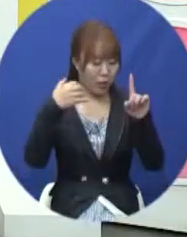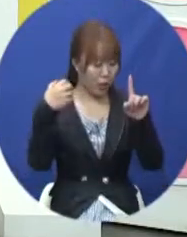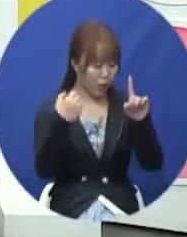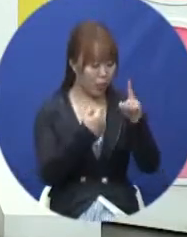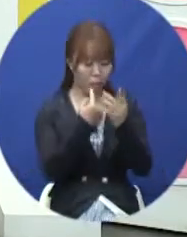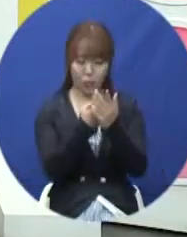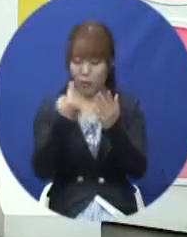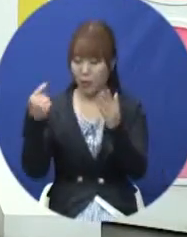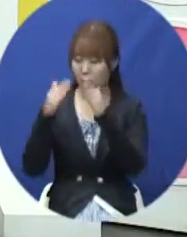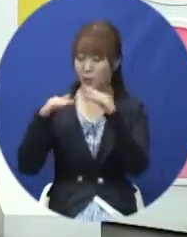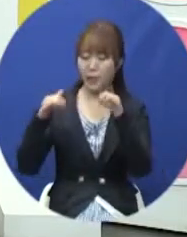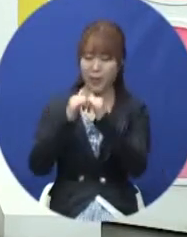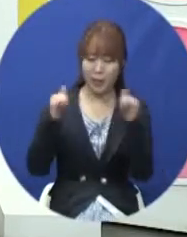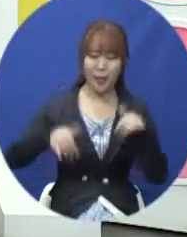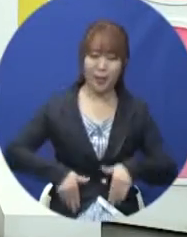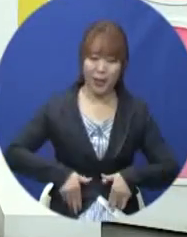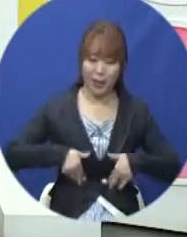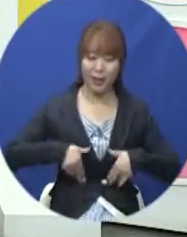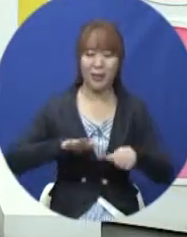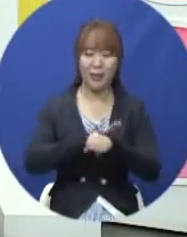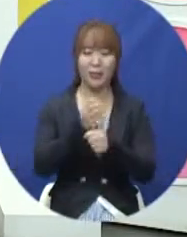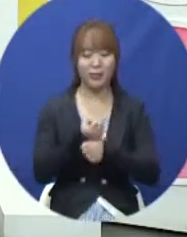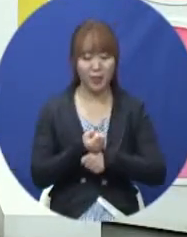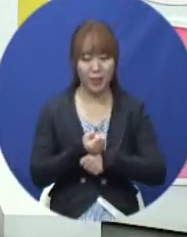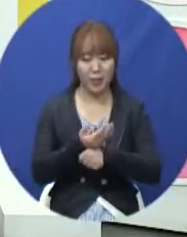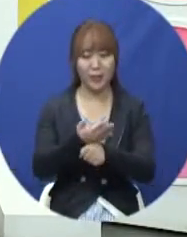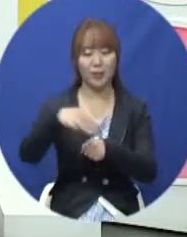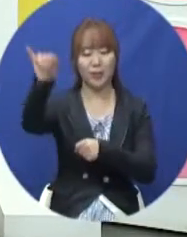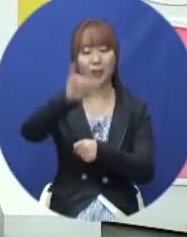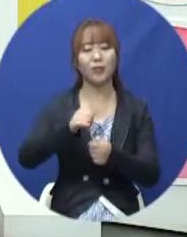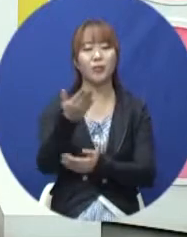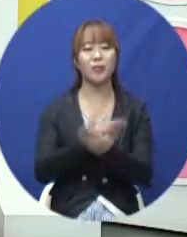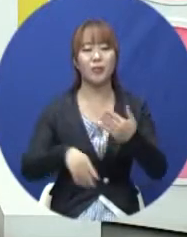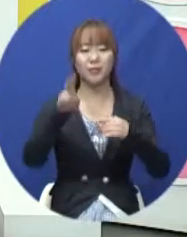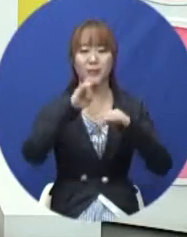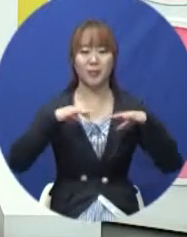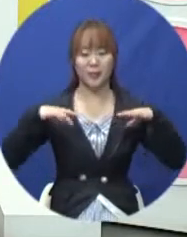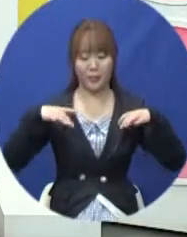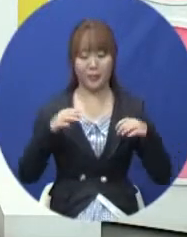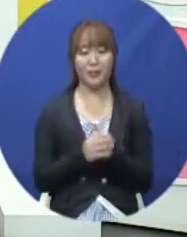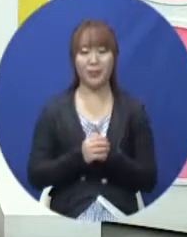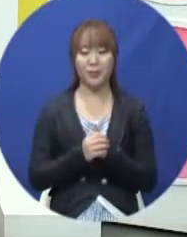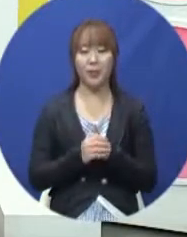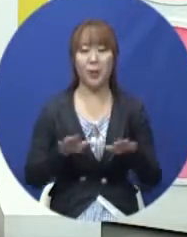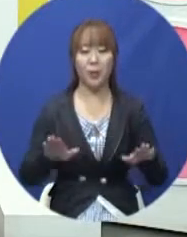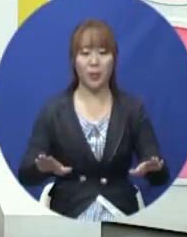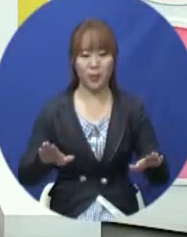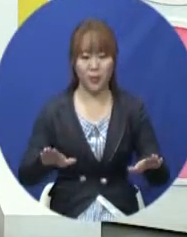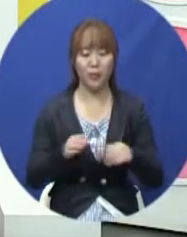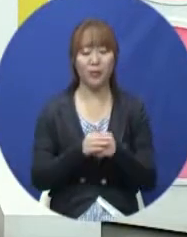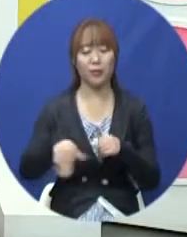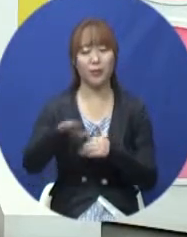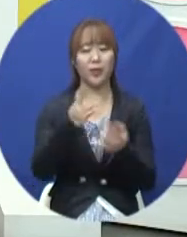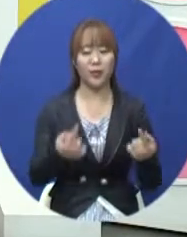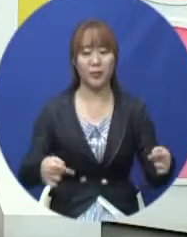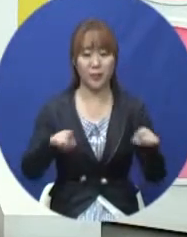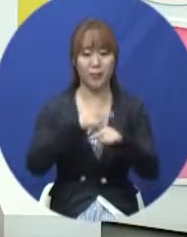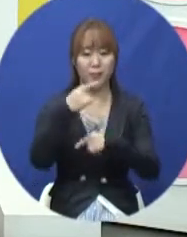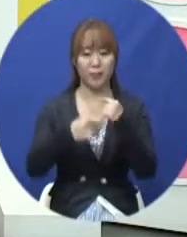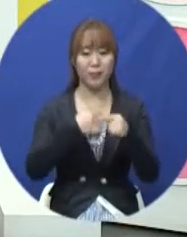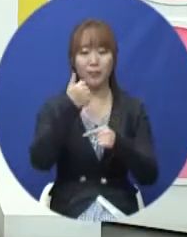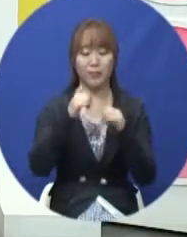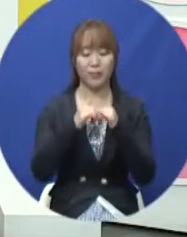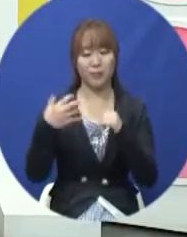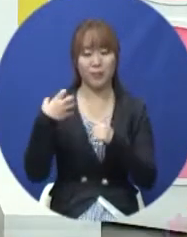통으로 소외된 이웃에게 따뜻한 사랑을 전하는 생방송 전국 나눔 노래자랑. 네. 오늘도 저희와 함께 수화를